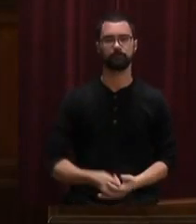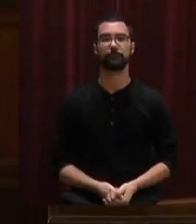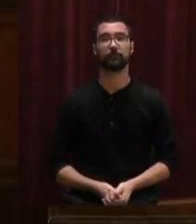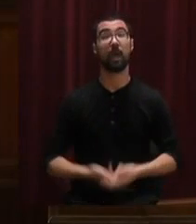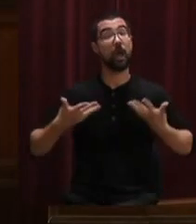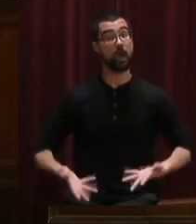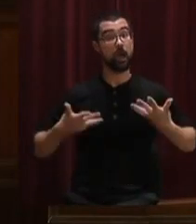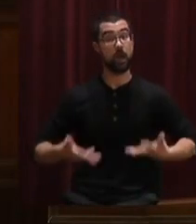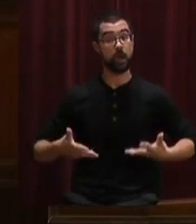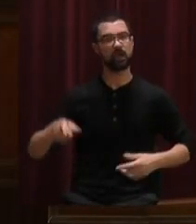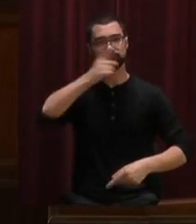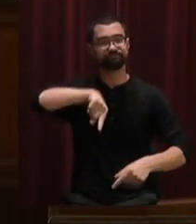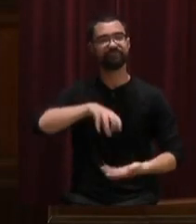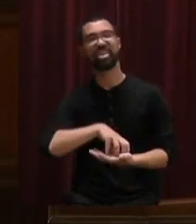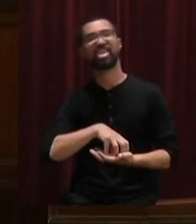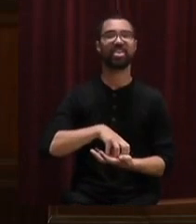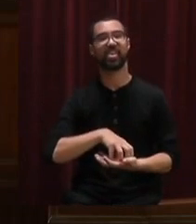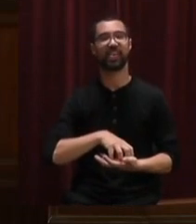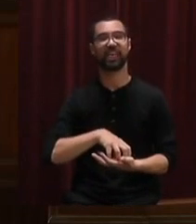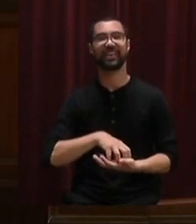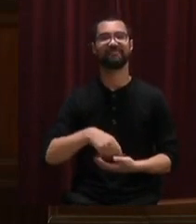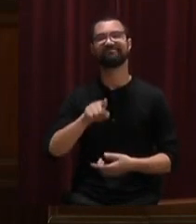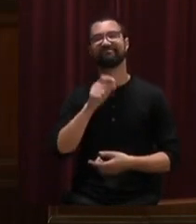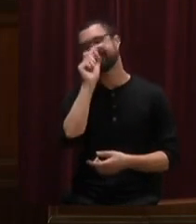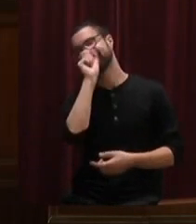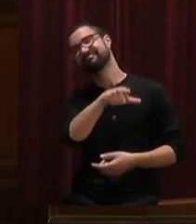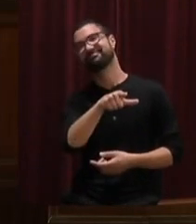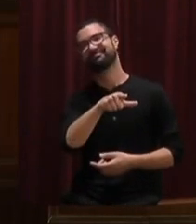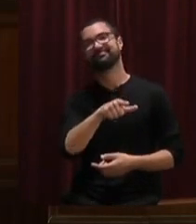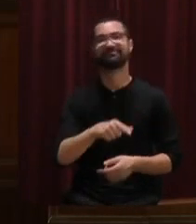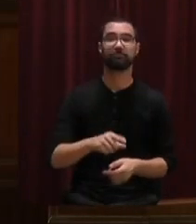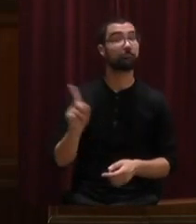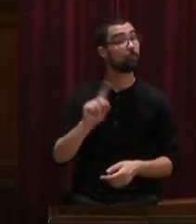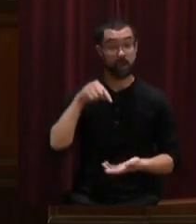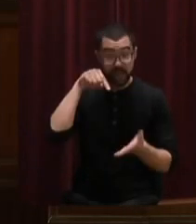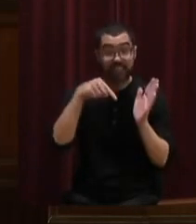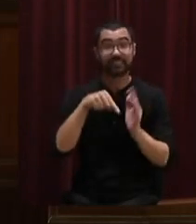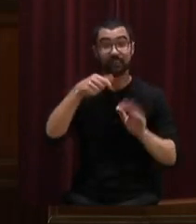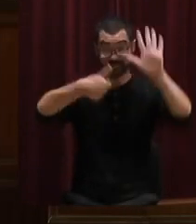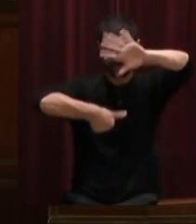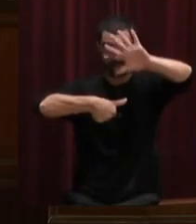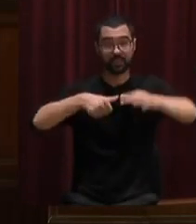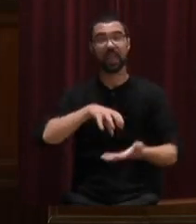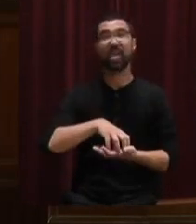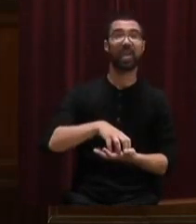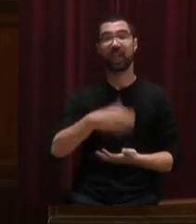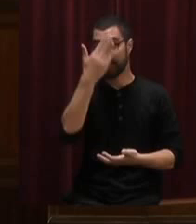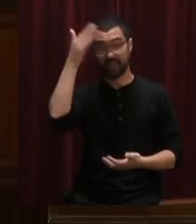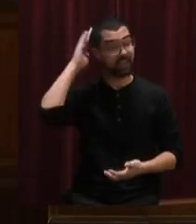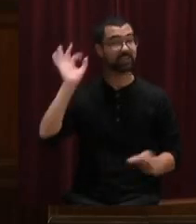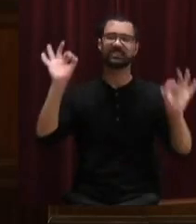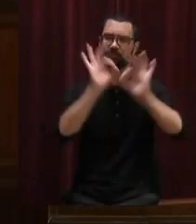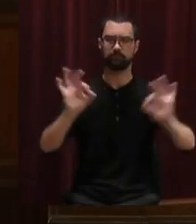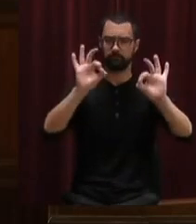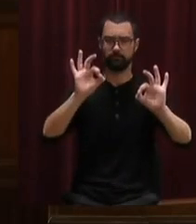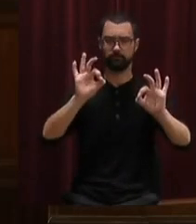Encara hi ha avui qui ho qüestiona, qui dubta. Però en aquest punt no hi cap la indecisió, no hi cap el cinisme. O